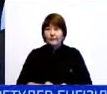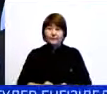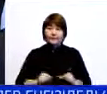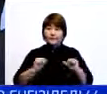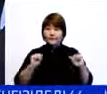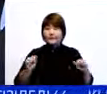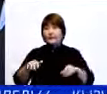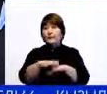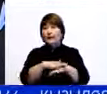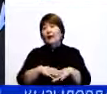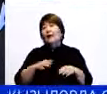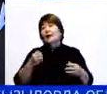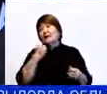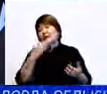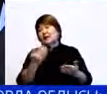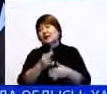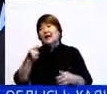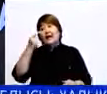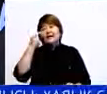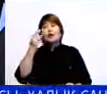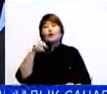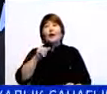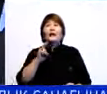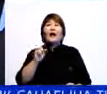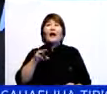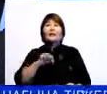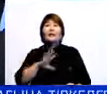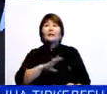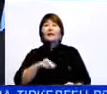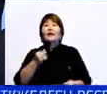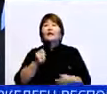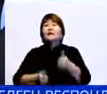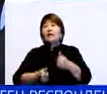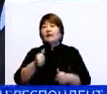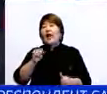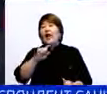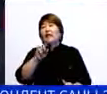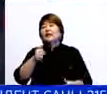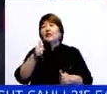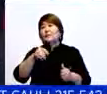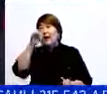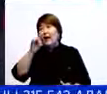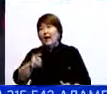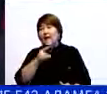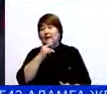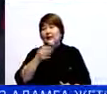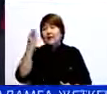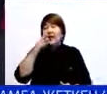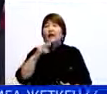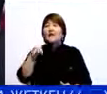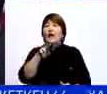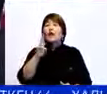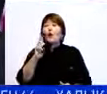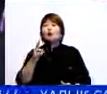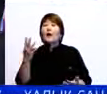Спорт жанкүйерлері үшін ақжол таяқ бар. Қырғызстанның Шолпан Ата қаласында өткен триатлон спринттен Азия чемпионатында қазақстандық Дарын Қонысбаев